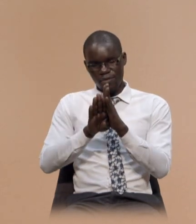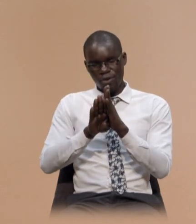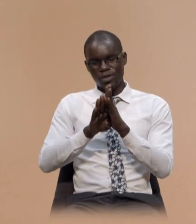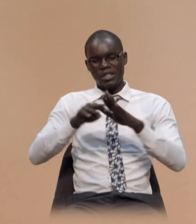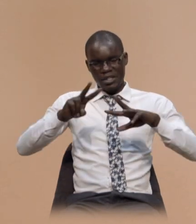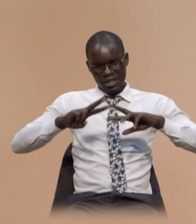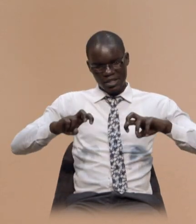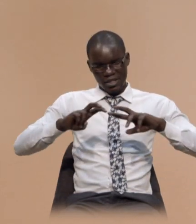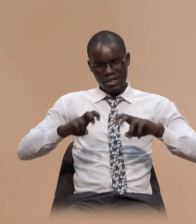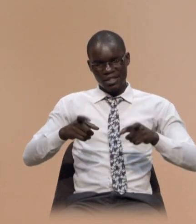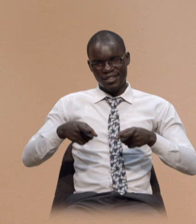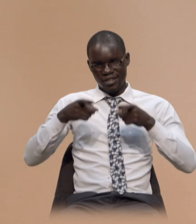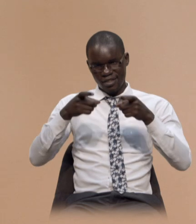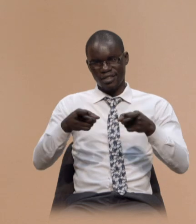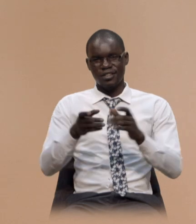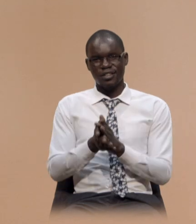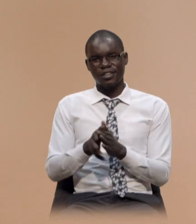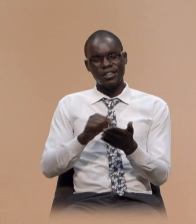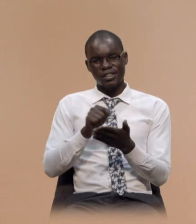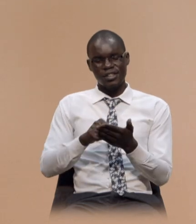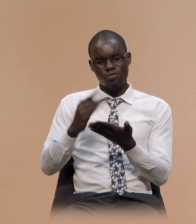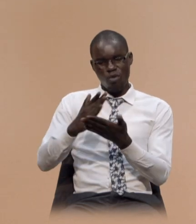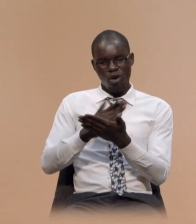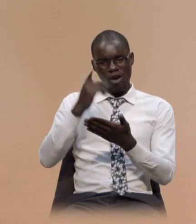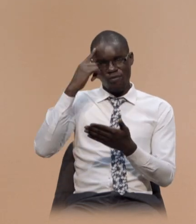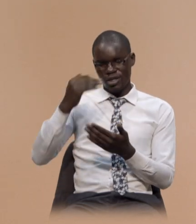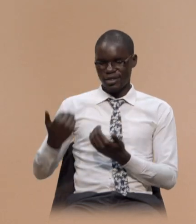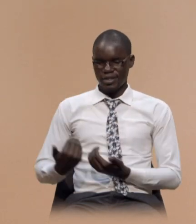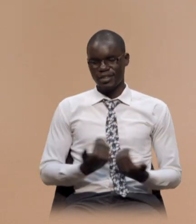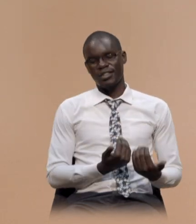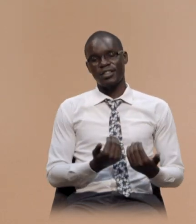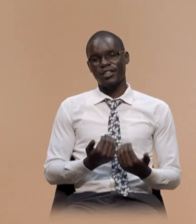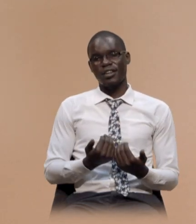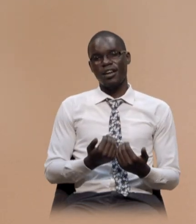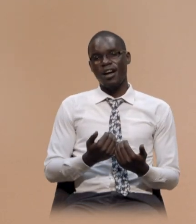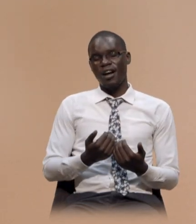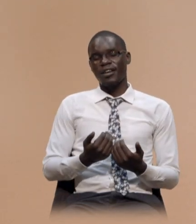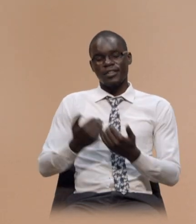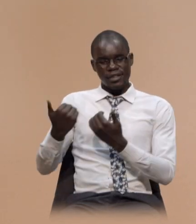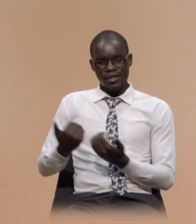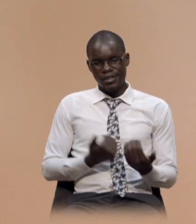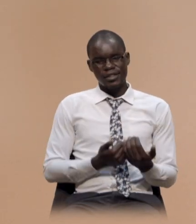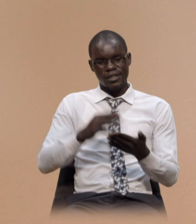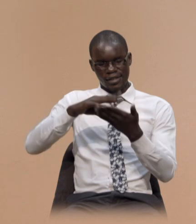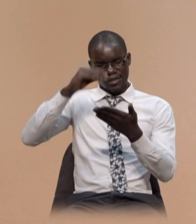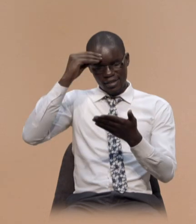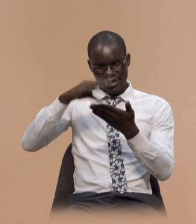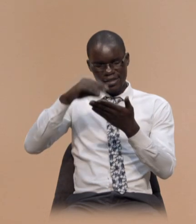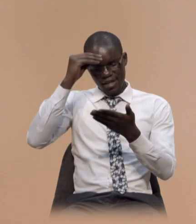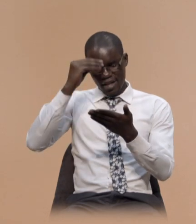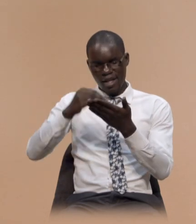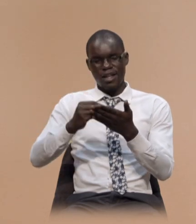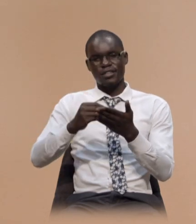ya kwamba kuna kipindi hichi cha watoto ambapo watoto wanajaribu kuchambua Biblia